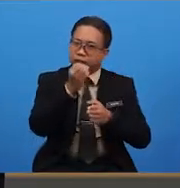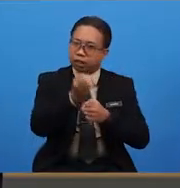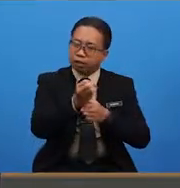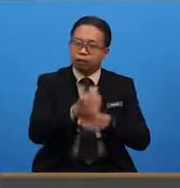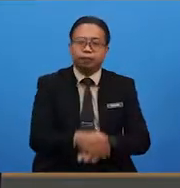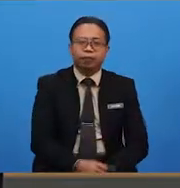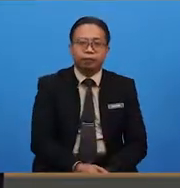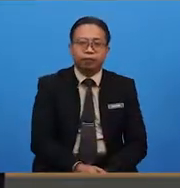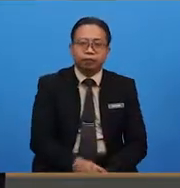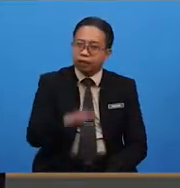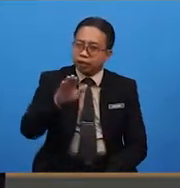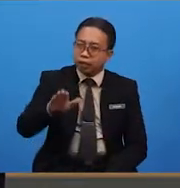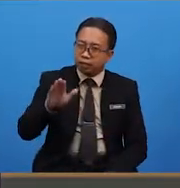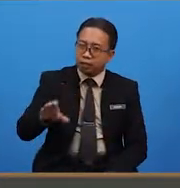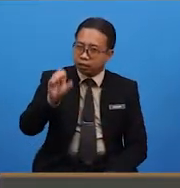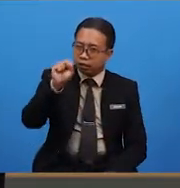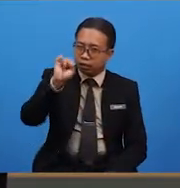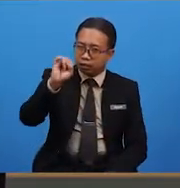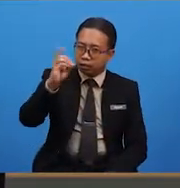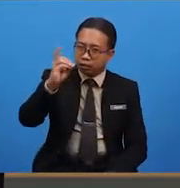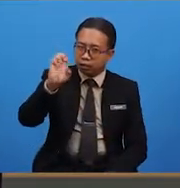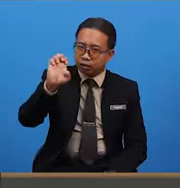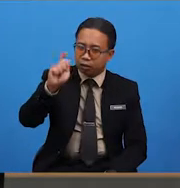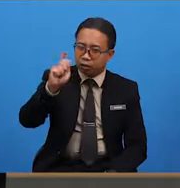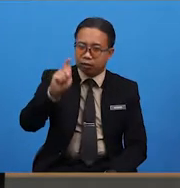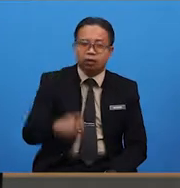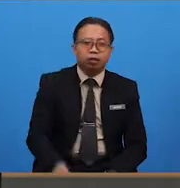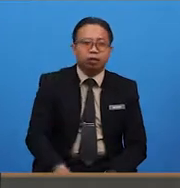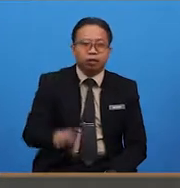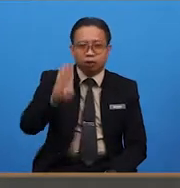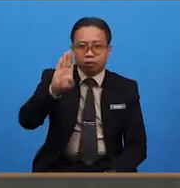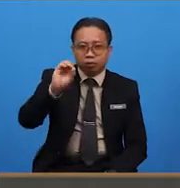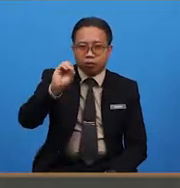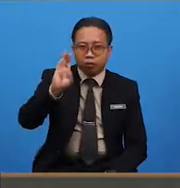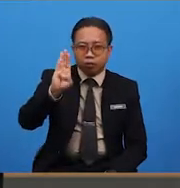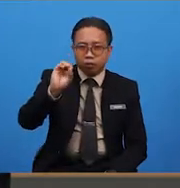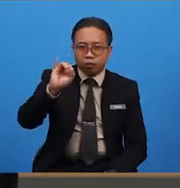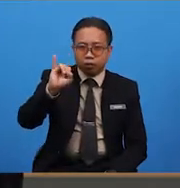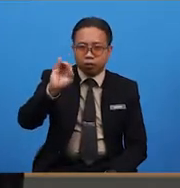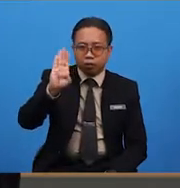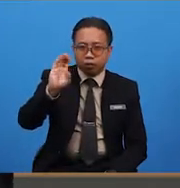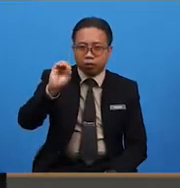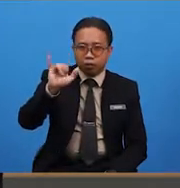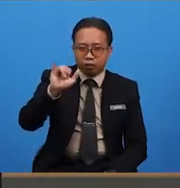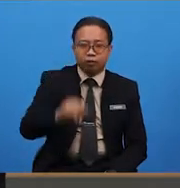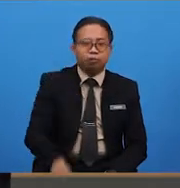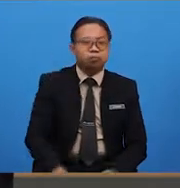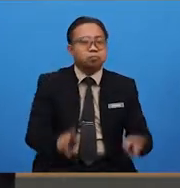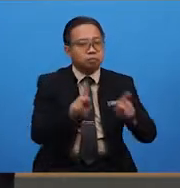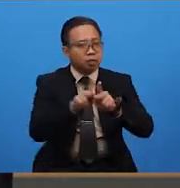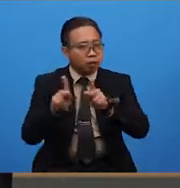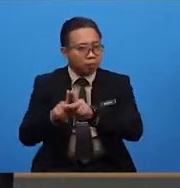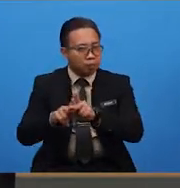komik anak-anak Sidek BoBoiBoy Kampung Boy banyaknya telah diadaptasi ke